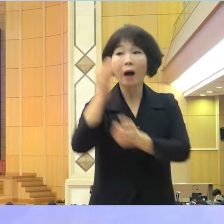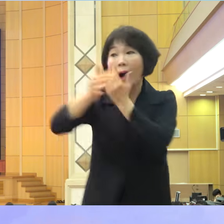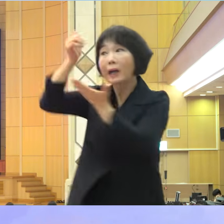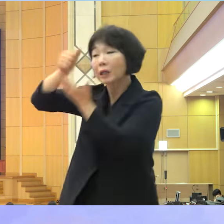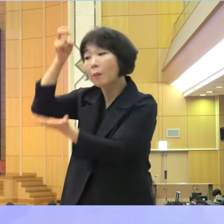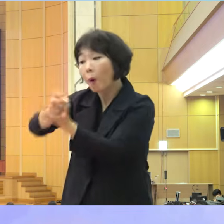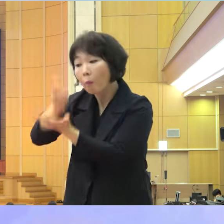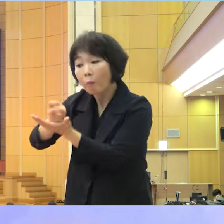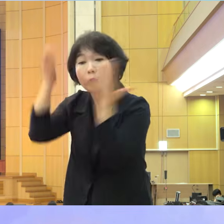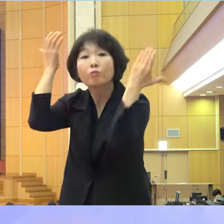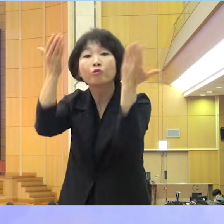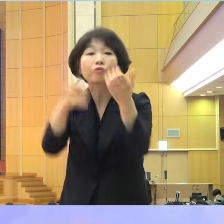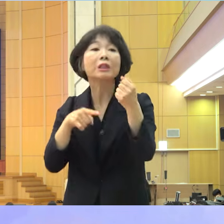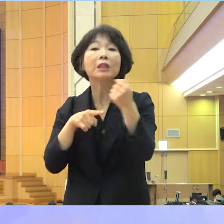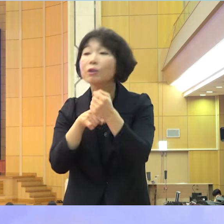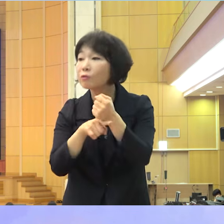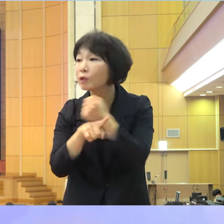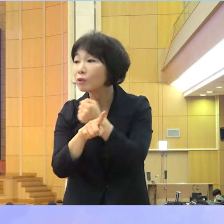뭐냐?